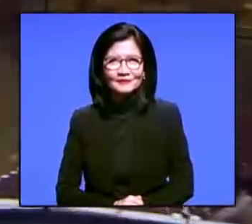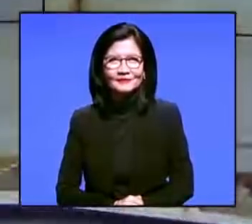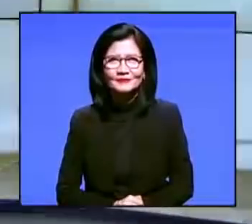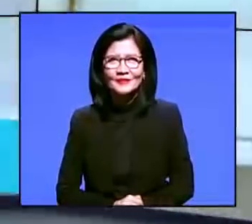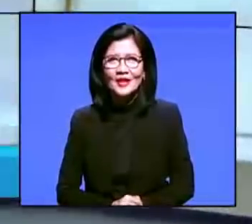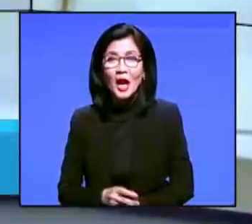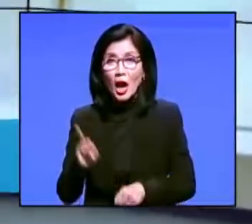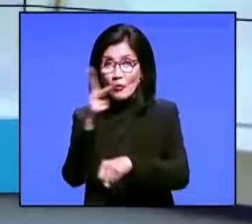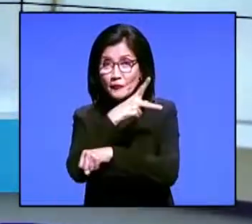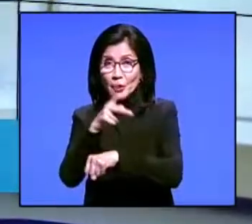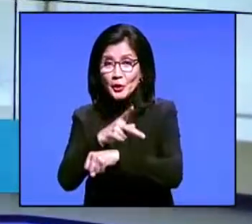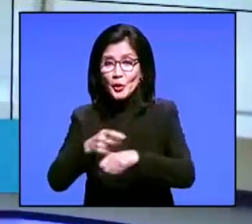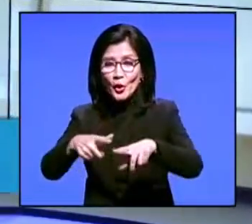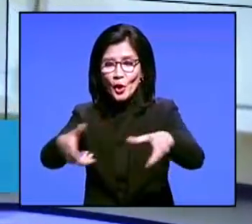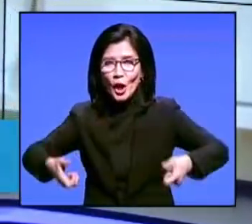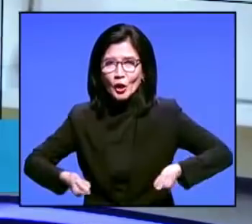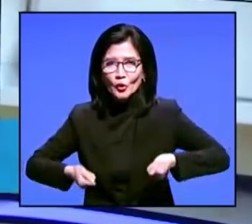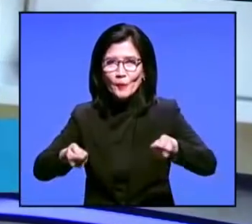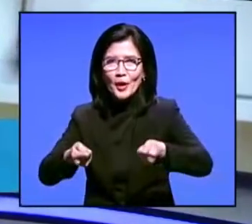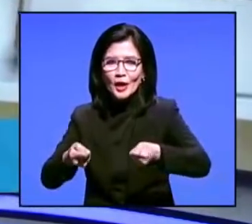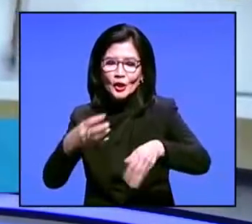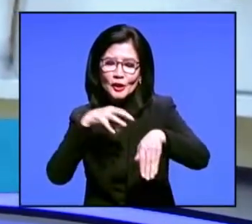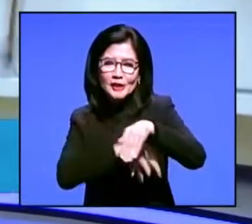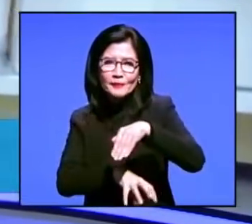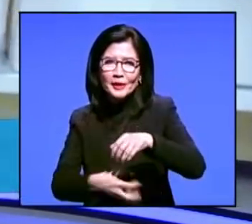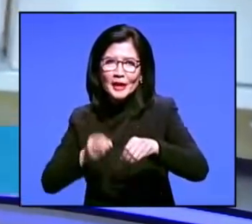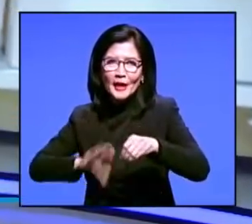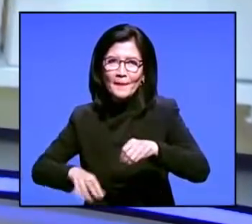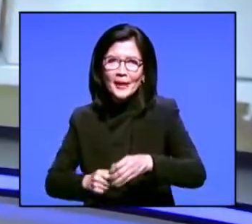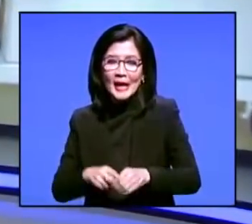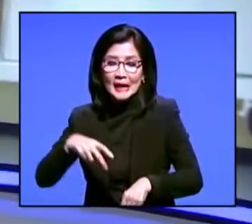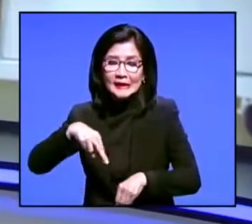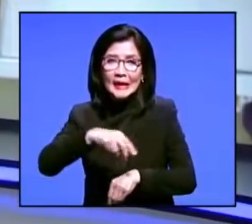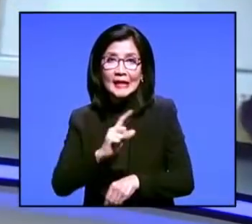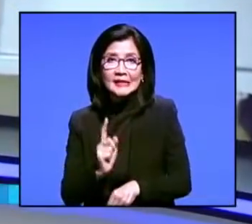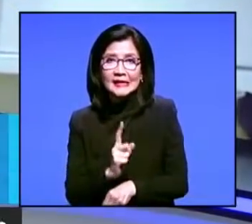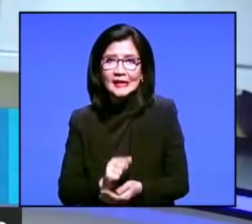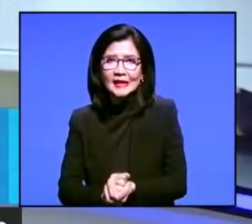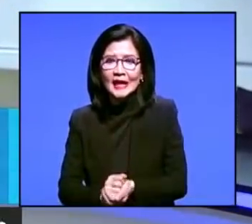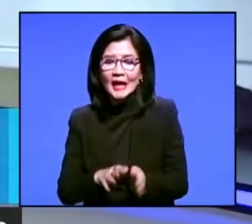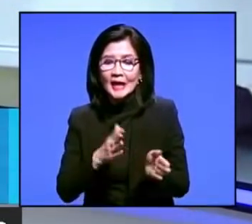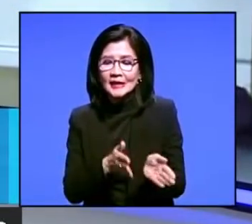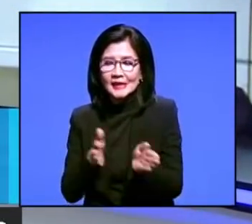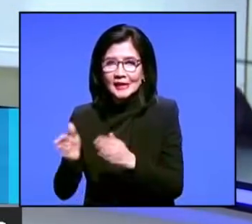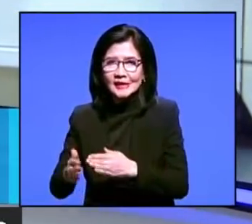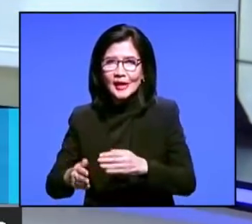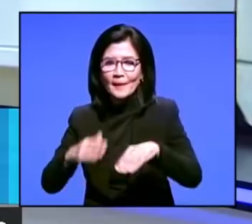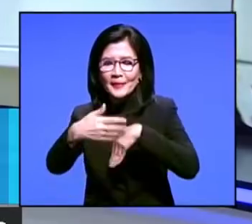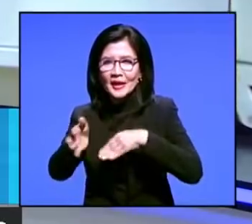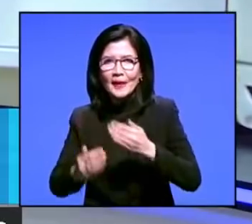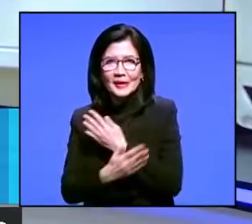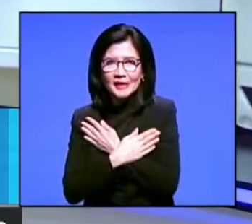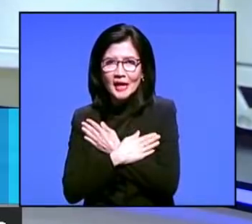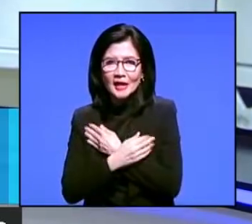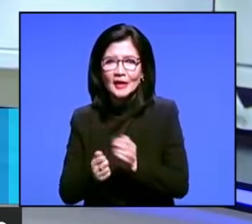Pemirsa, video gerobak penyimpanan limbah yang berjalan sendiri di samping kamar jenazah viral di media sosial. Pasca beredarnya video ini,